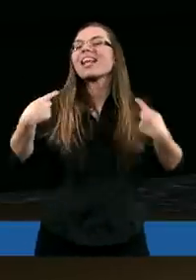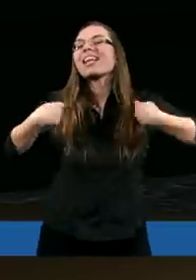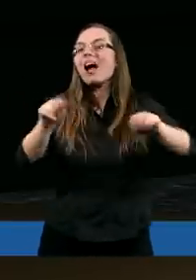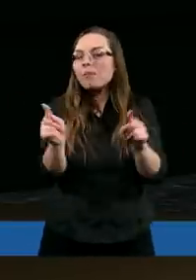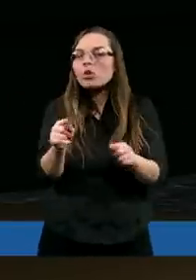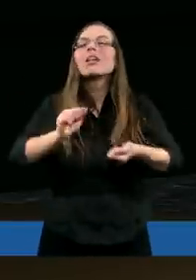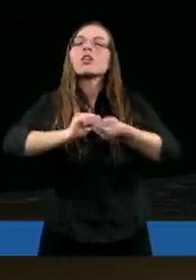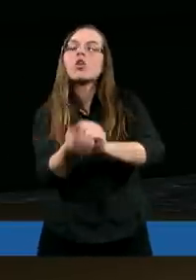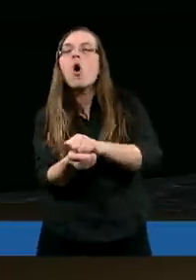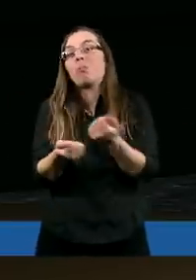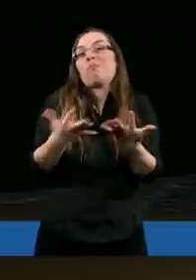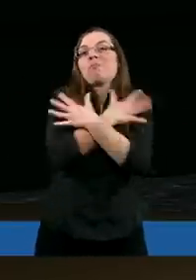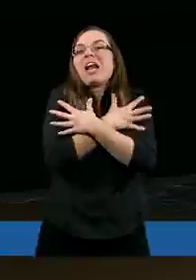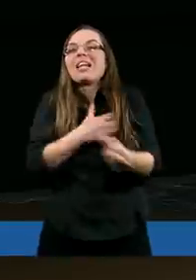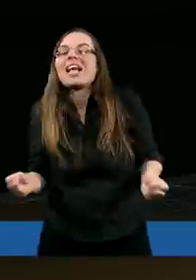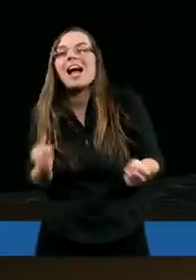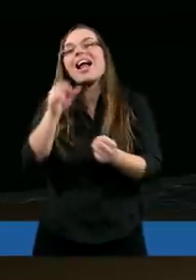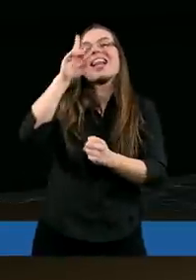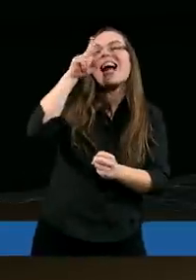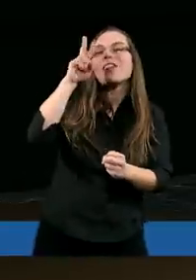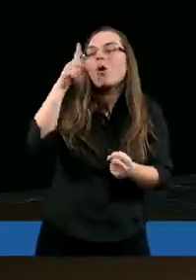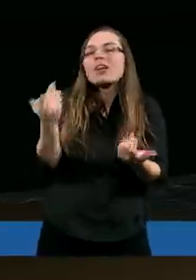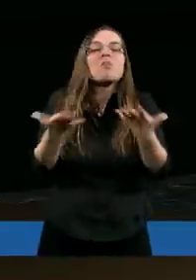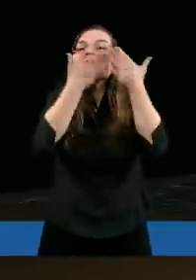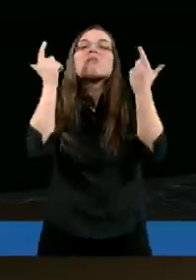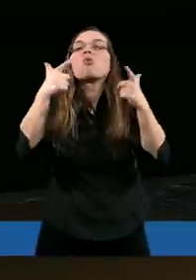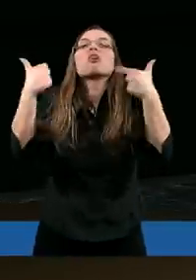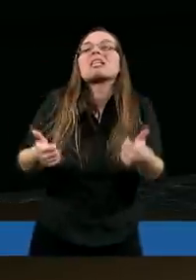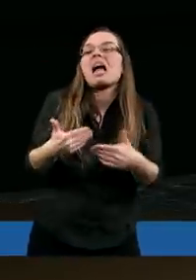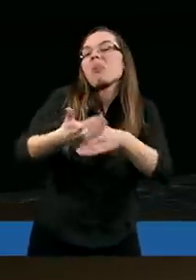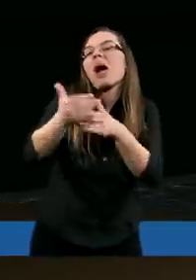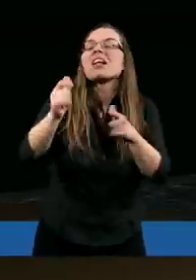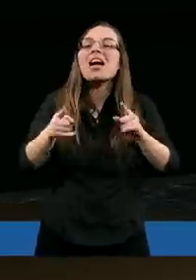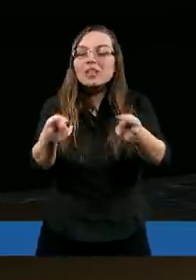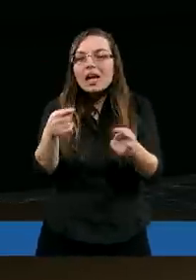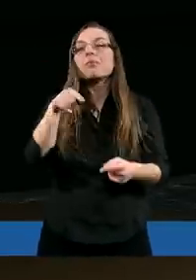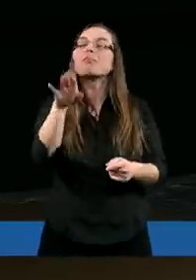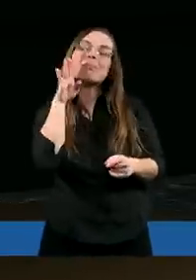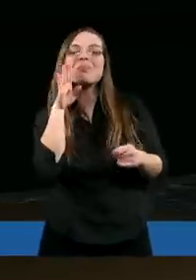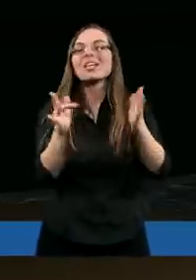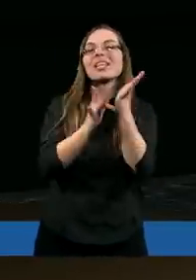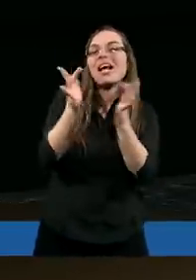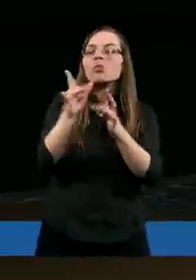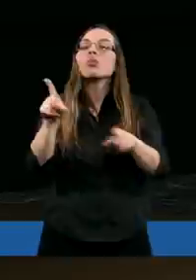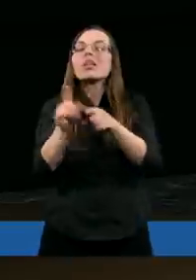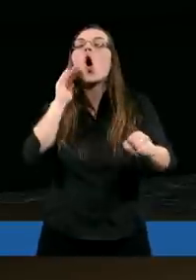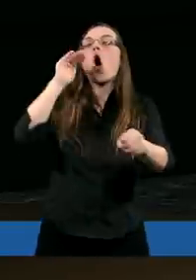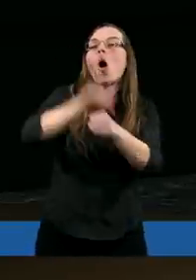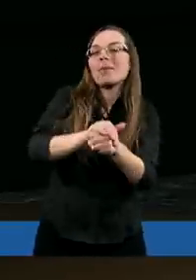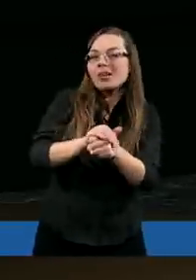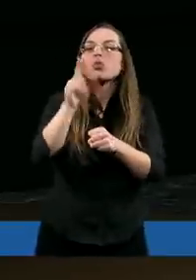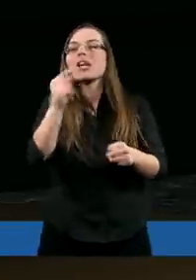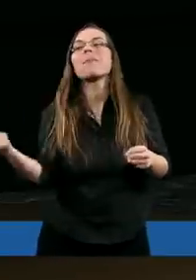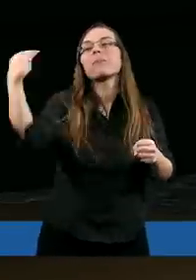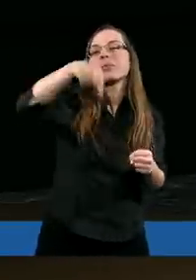są przestraszone, zdezorientowane, nie wiedzą, co się będzie działo. I tutaj Jezus obiecuje, przyjdzie do